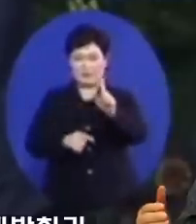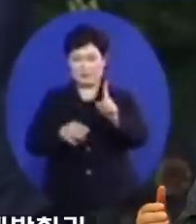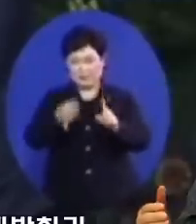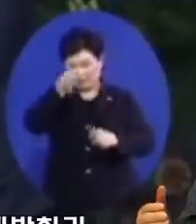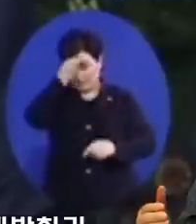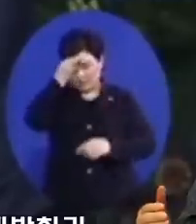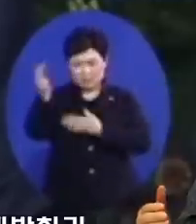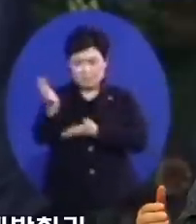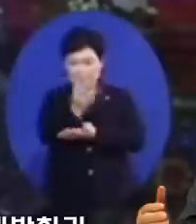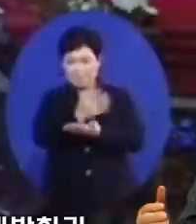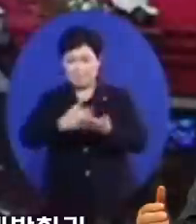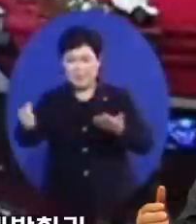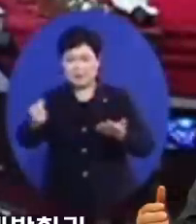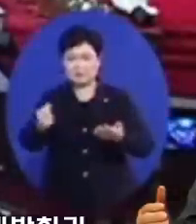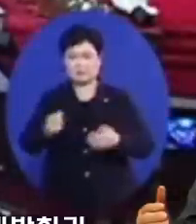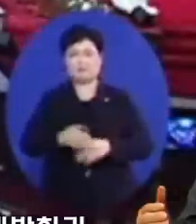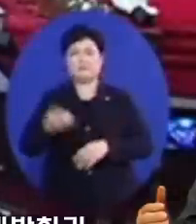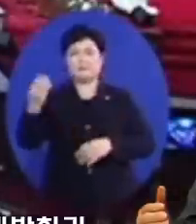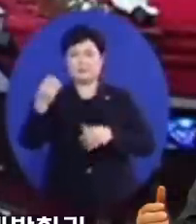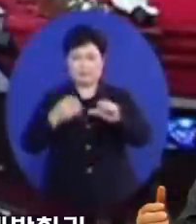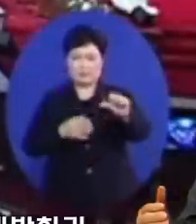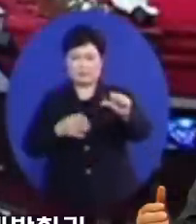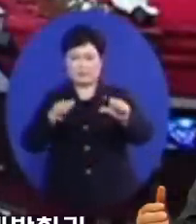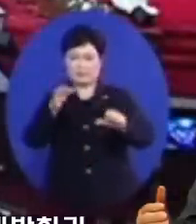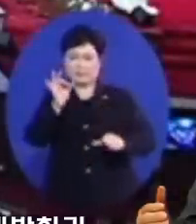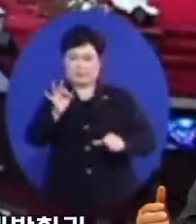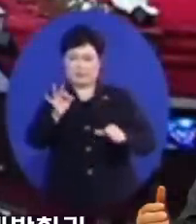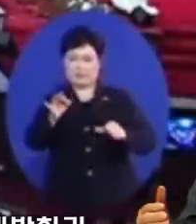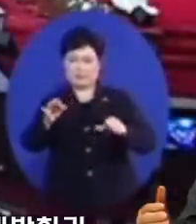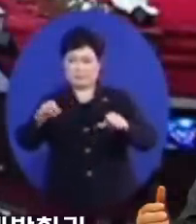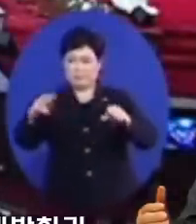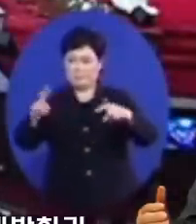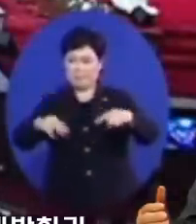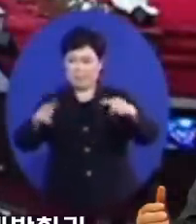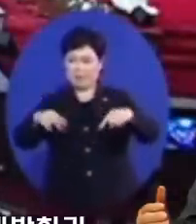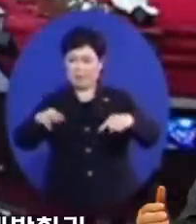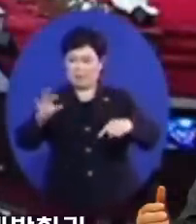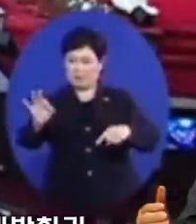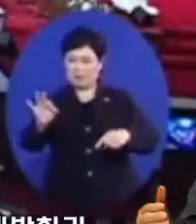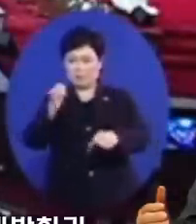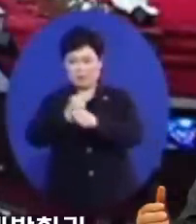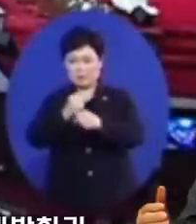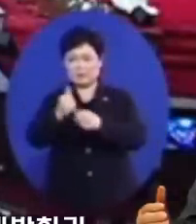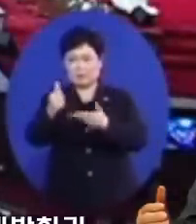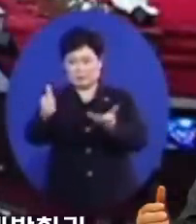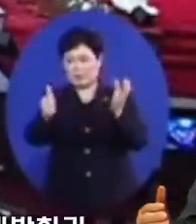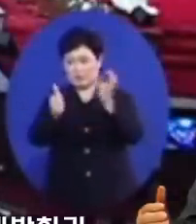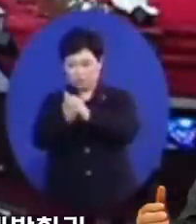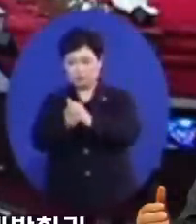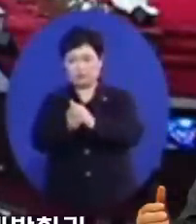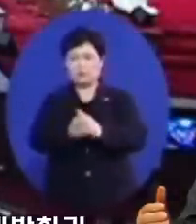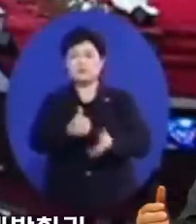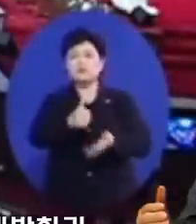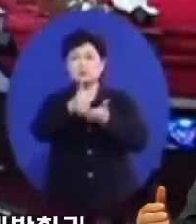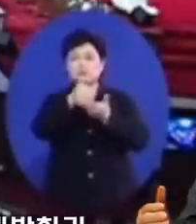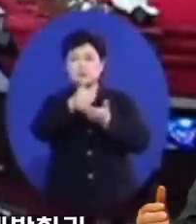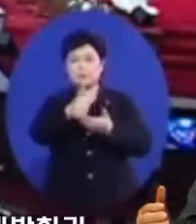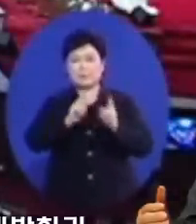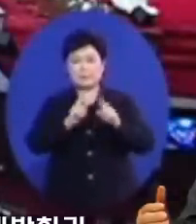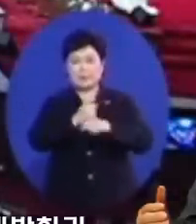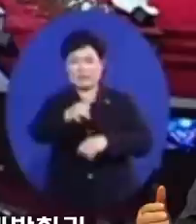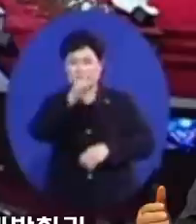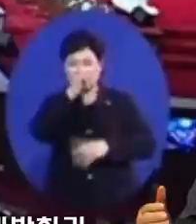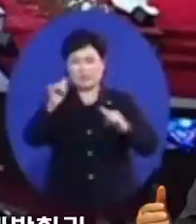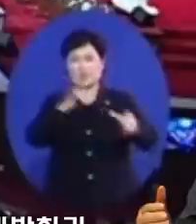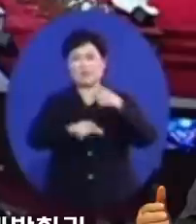빼앗아서 다시 달란트 만든 사람에게 주었었습니다. 그리고 주님께서 말씀하기를 있는 자에게는 더